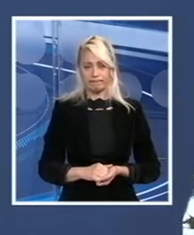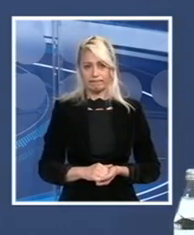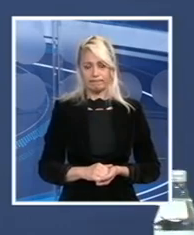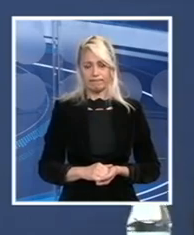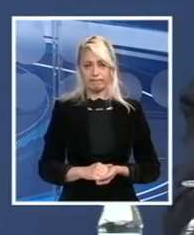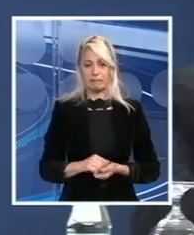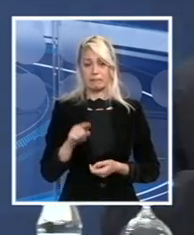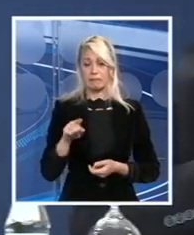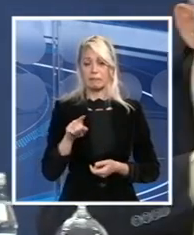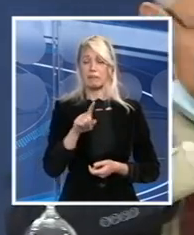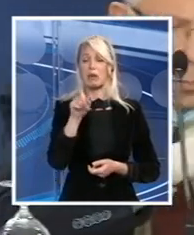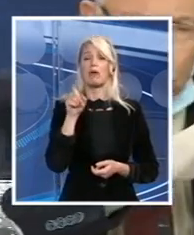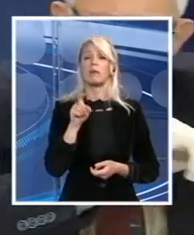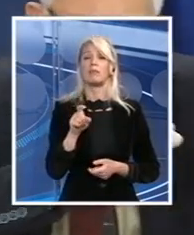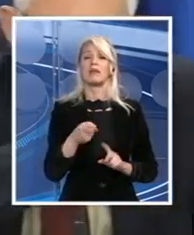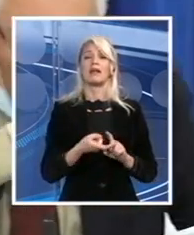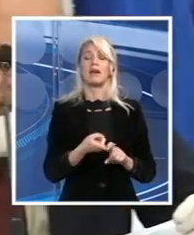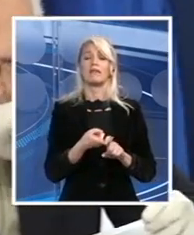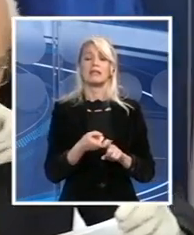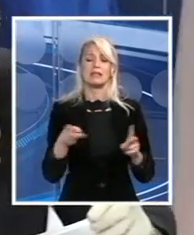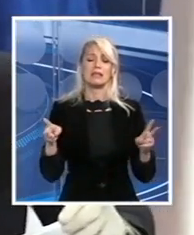Na ovo vaše pitanje vezano za popuštanje,